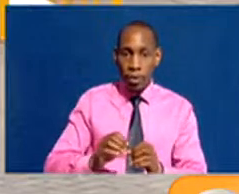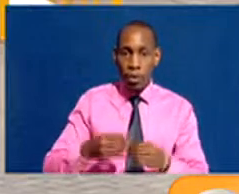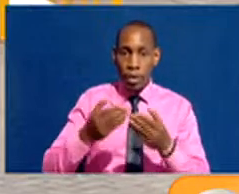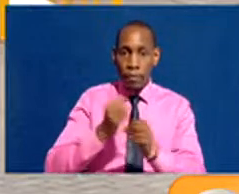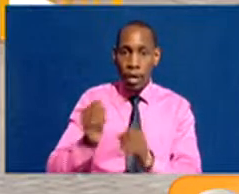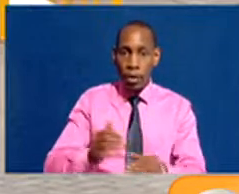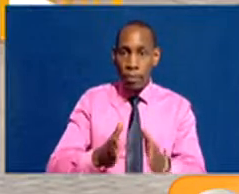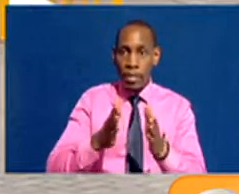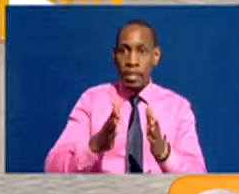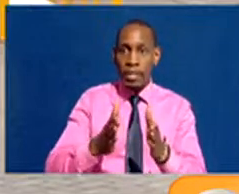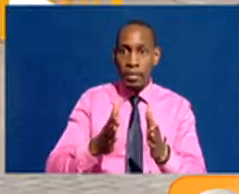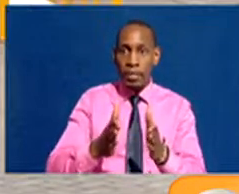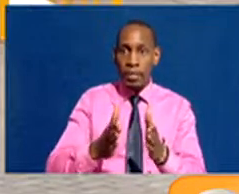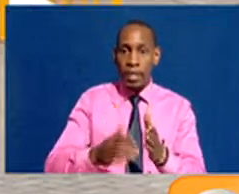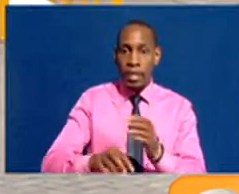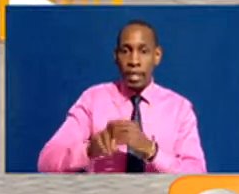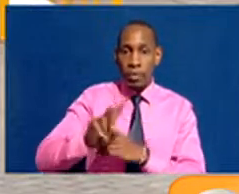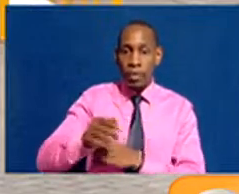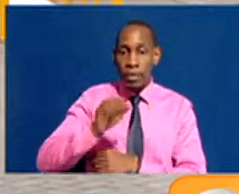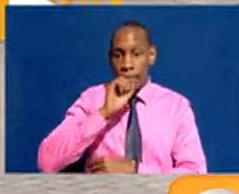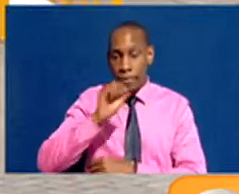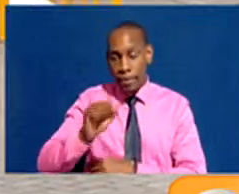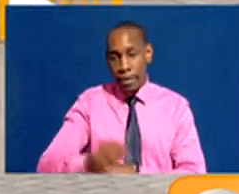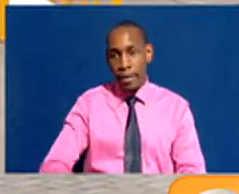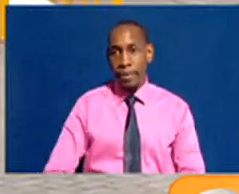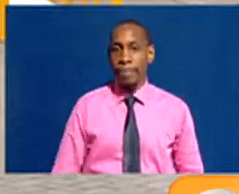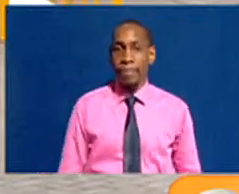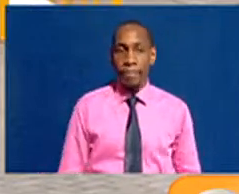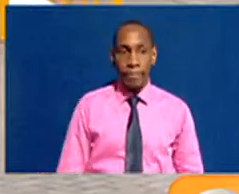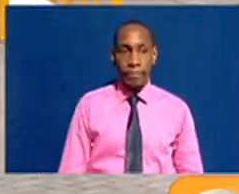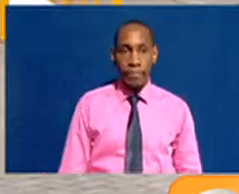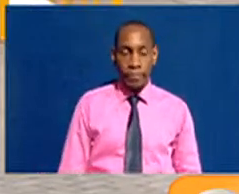kazi zaidi ya 2,500.